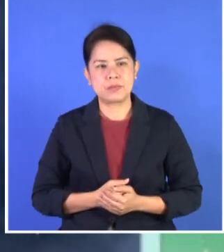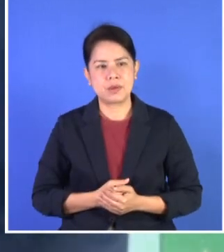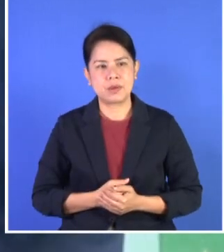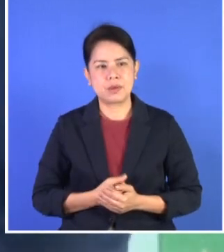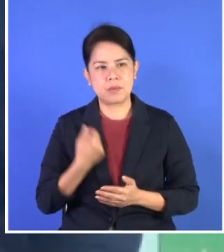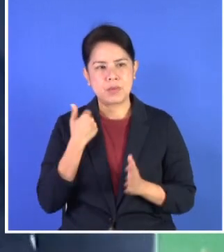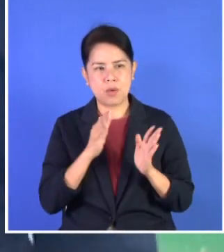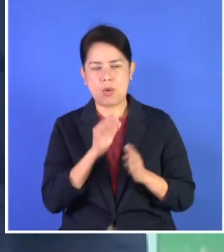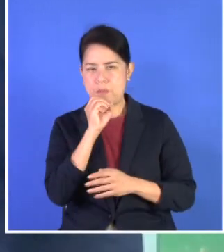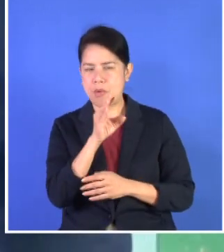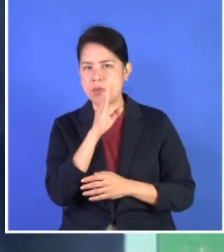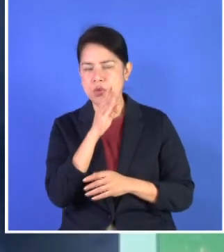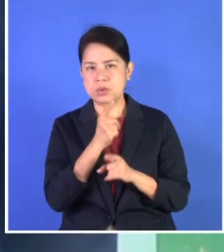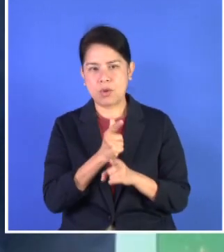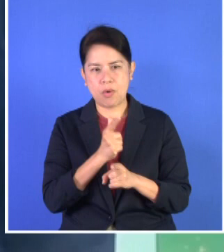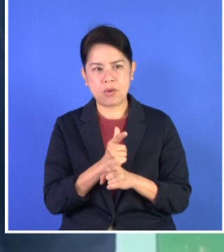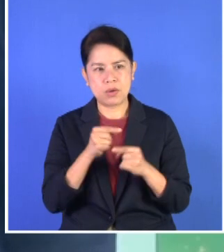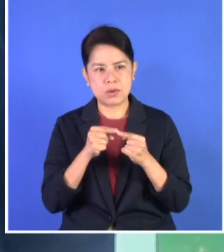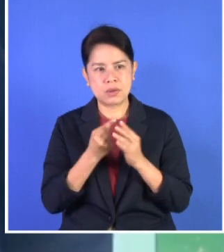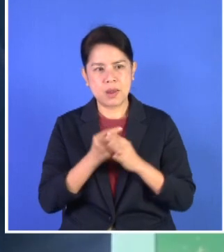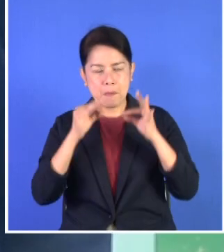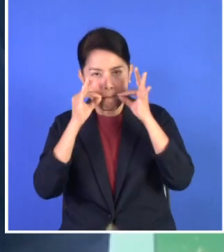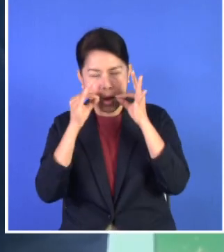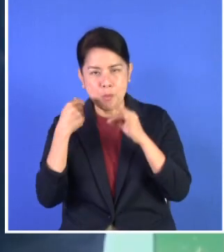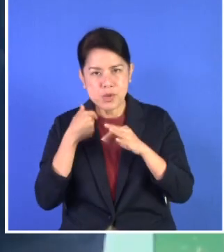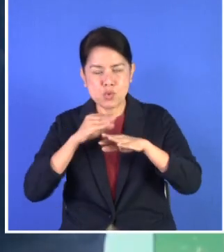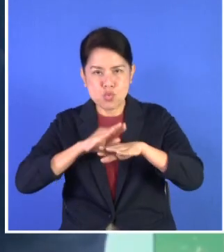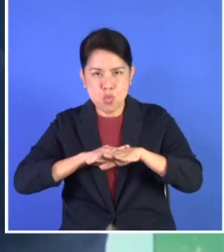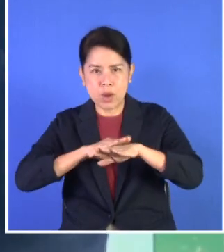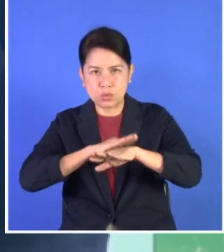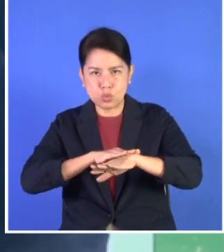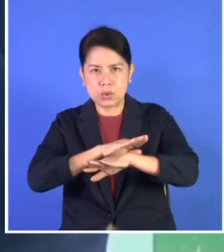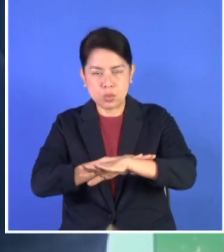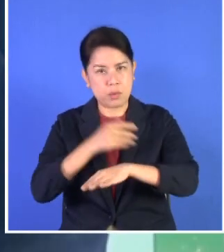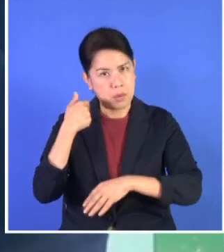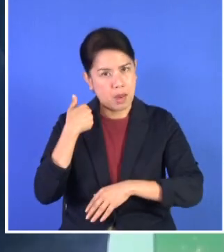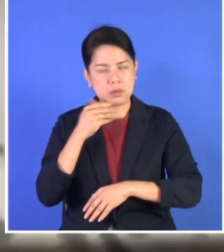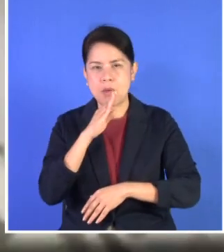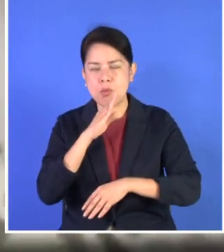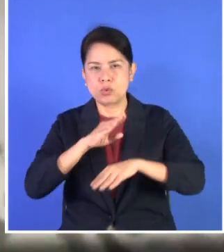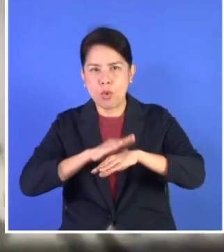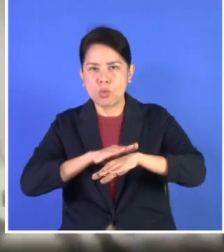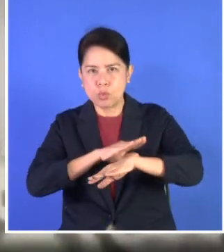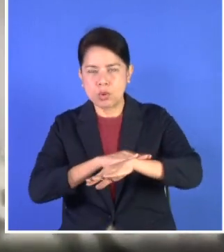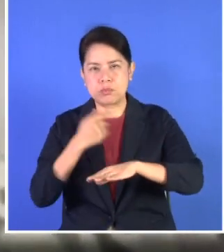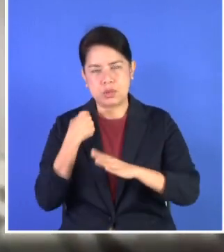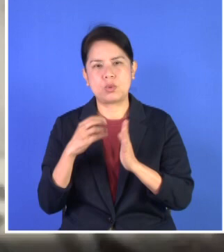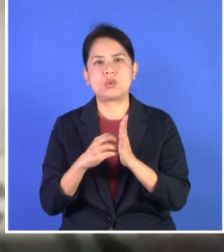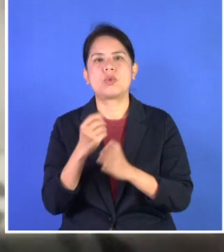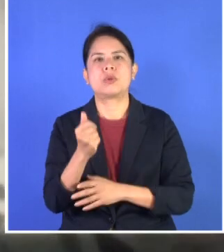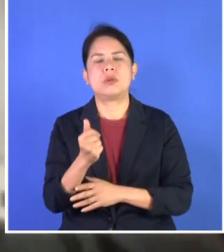ว่าเลี้ยงแมวเนี่ยแมวเคยนวดให้เจ้าของบ้างมยถ้าแมวเคยนวดให้กับใครอ่ะคนนั้นจะโชคดีนะเราก็เลยบอกว่า